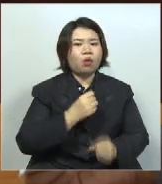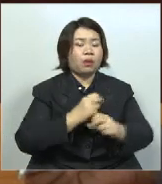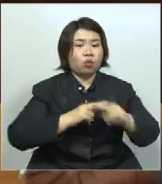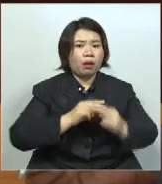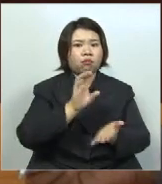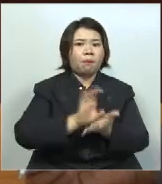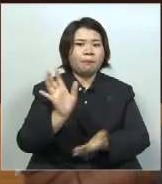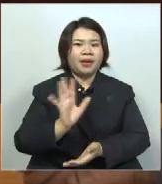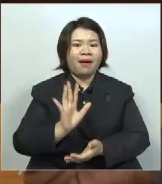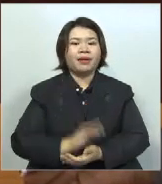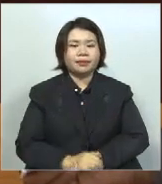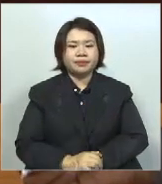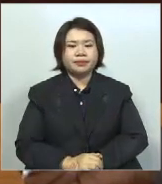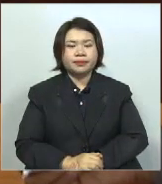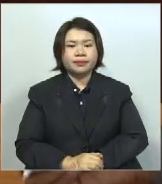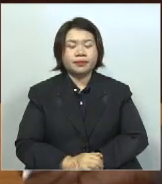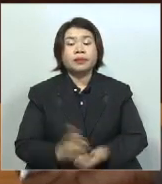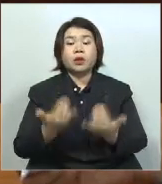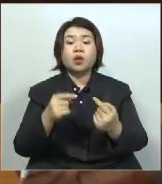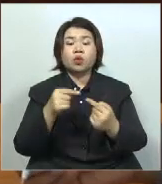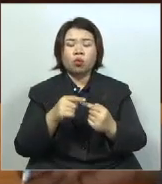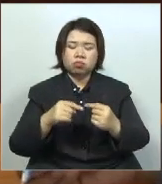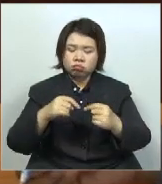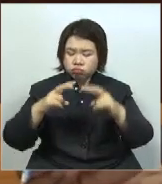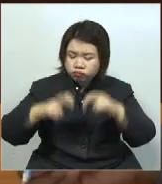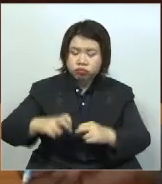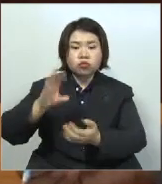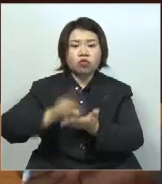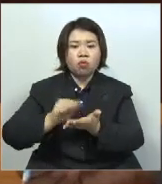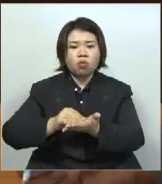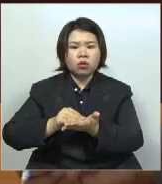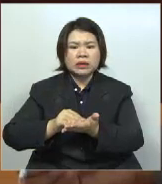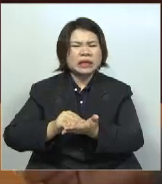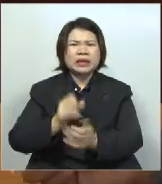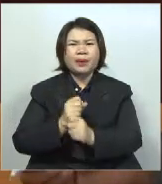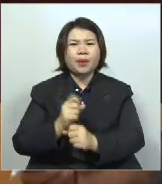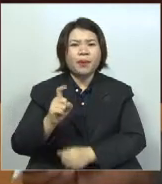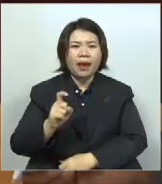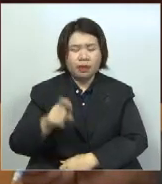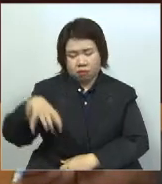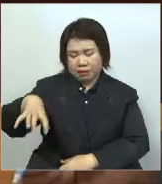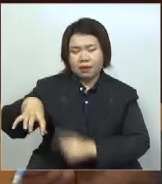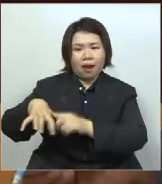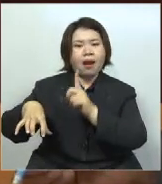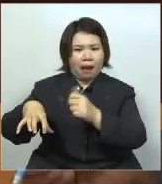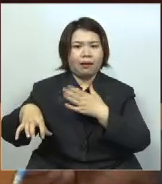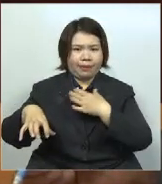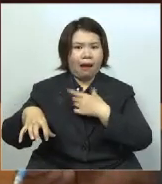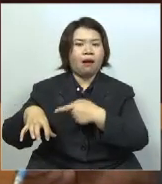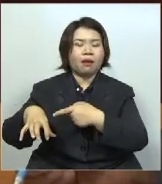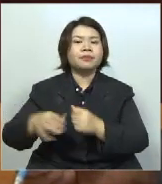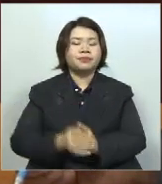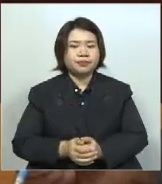ได้มันเป็นข้อห้ามอยู่นะครับในเรื่องของการศึกษาเนี่ยเขาไม่ให้ตั้งก็พิจารณาไปศึกษา